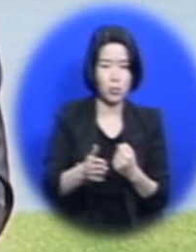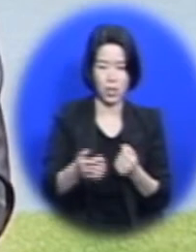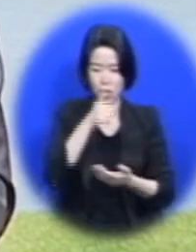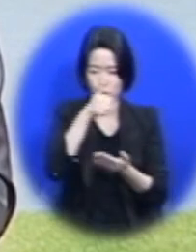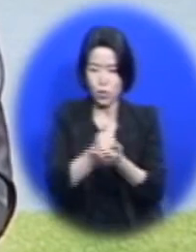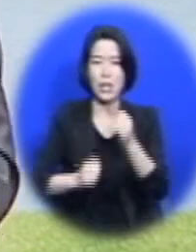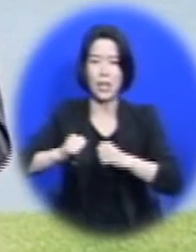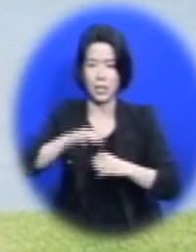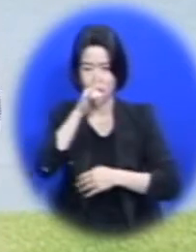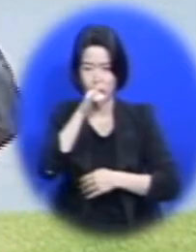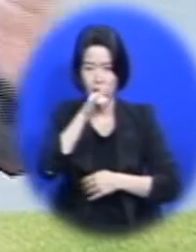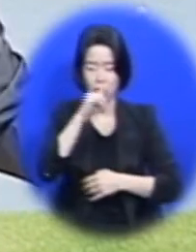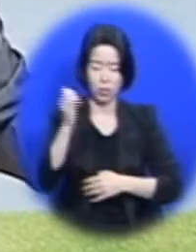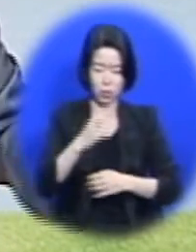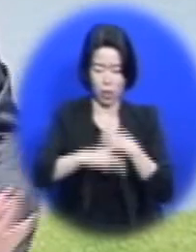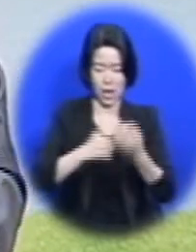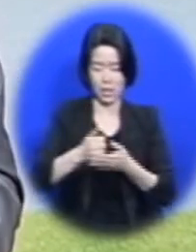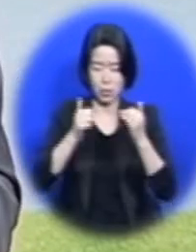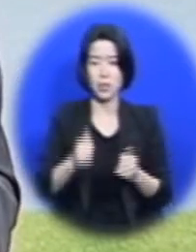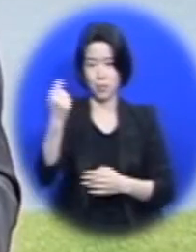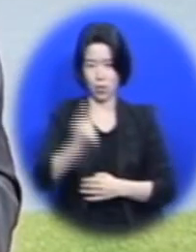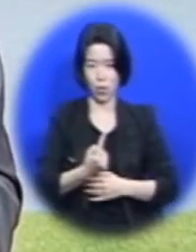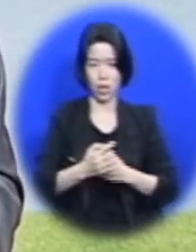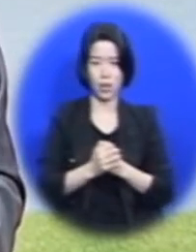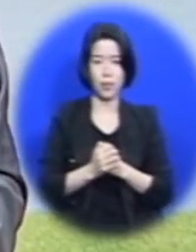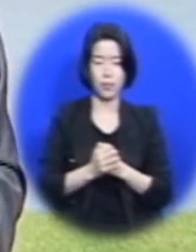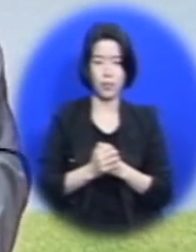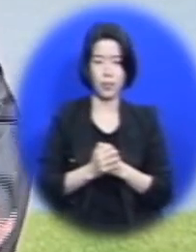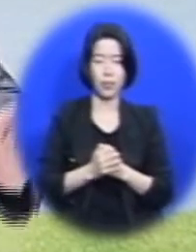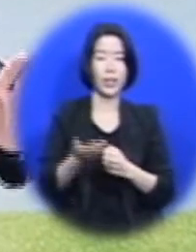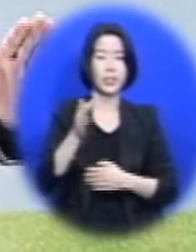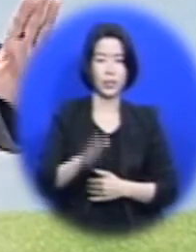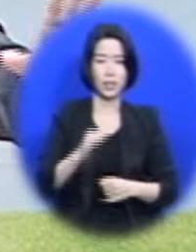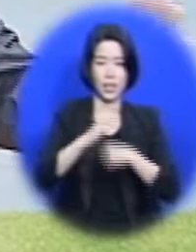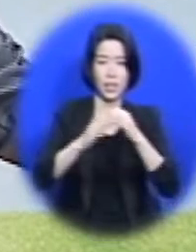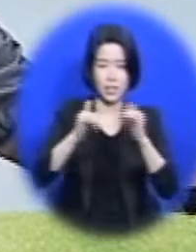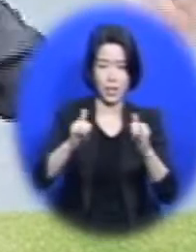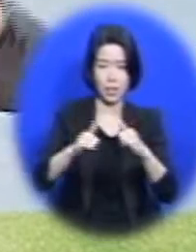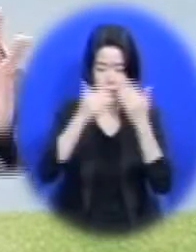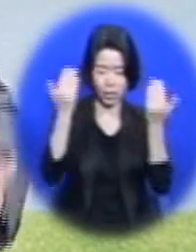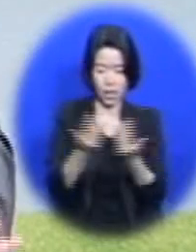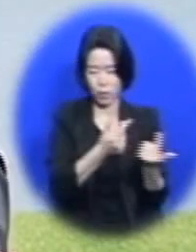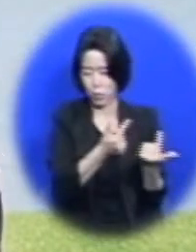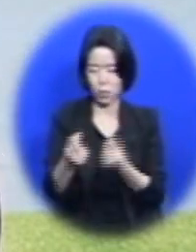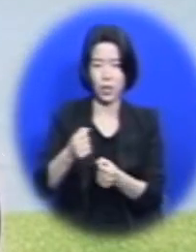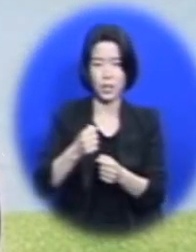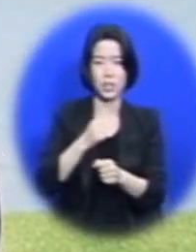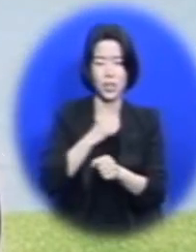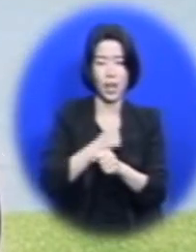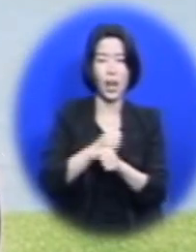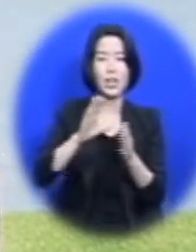겁니다. 그리고 하나님의 심판이 오는 겁니다. 그러나 사람들이 다 그렇게 되는 때가 온다는